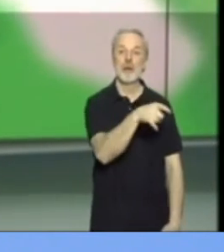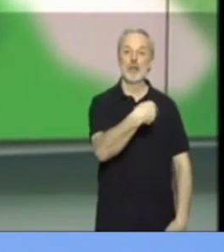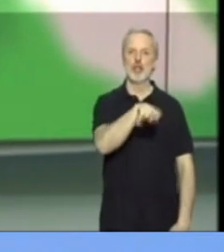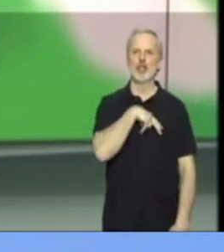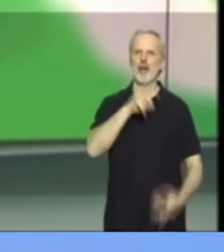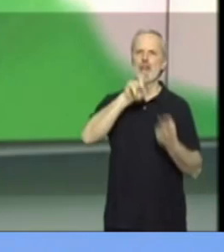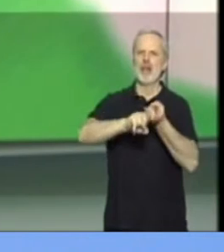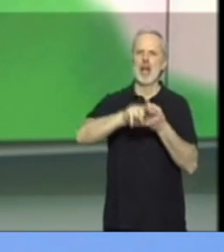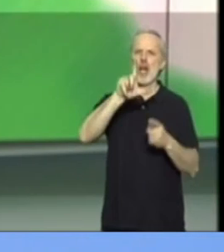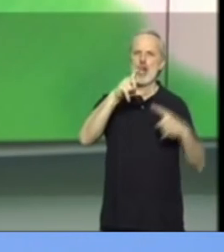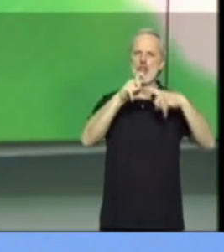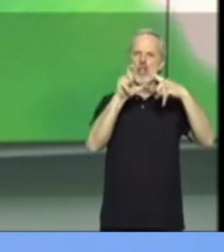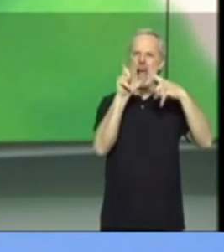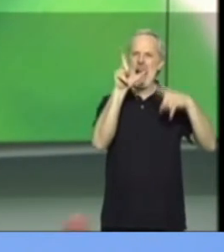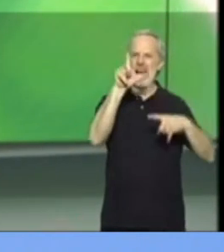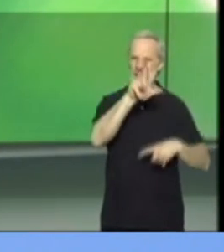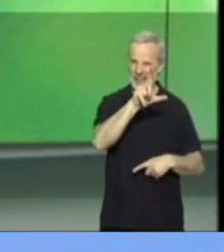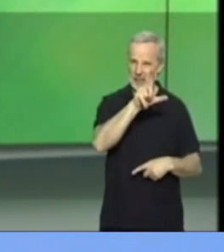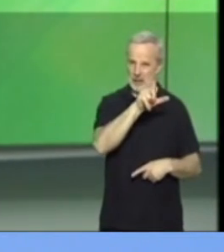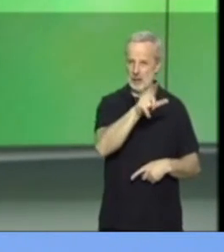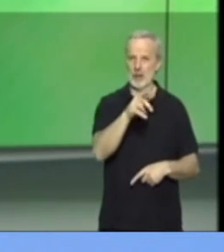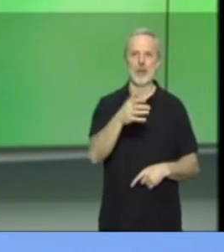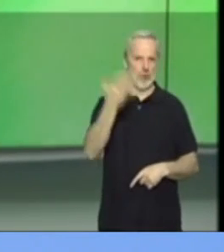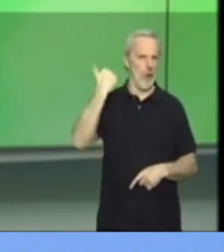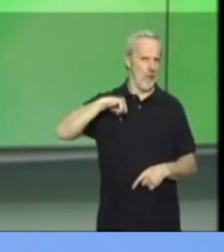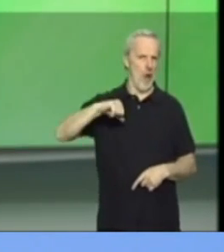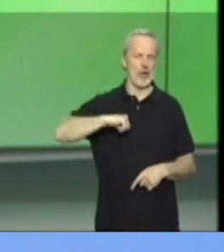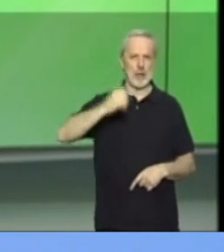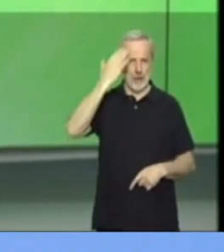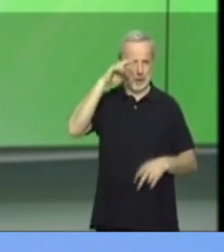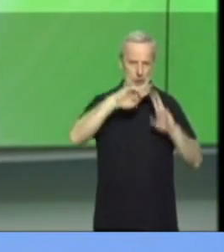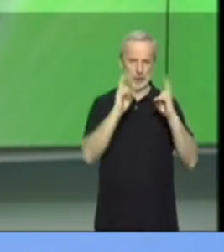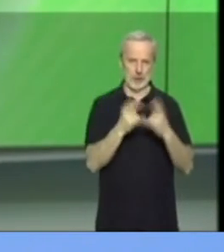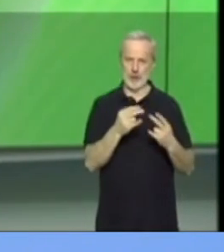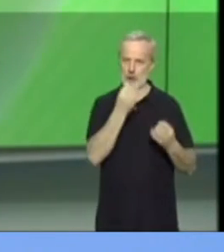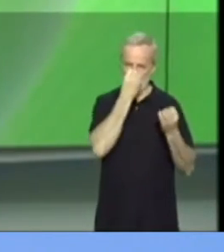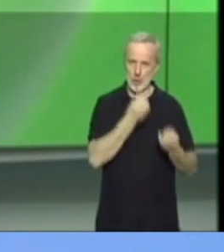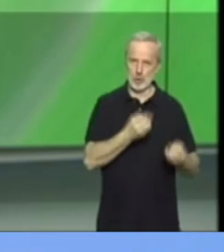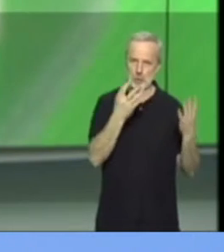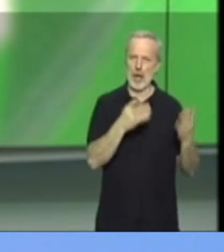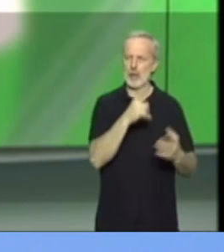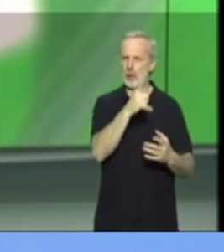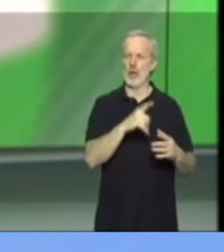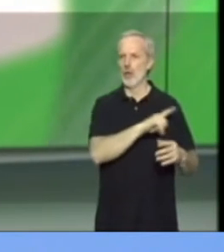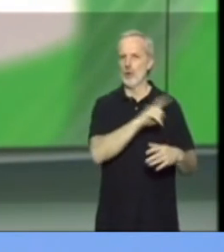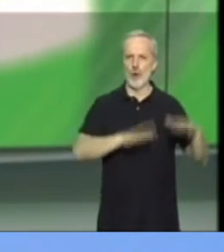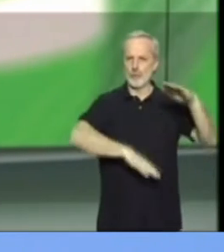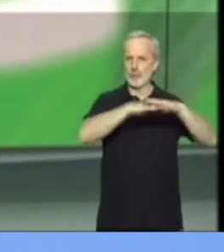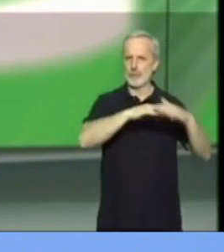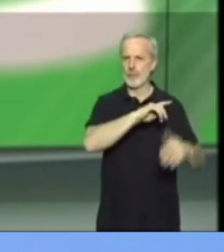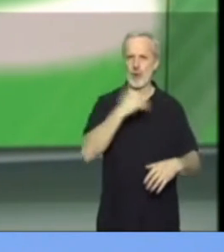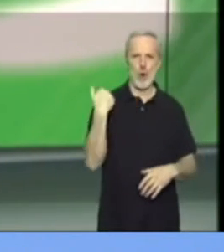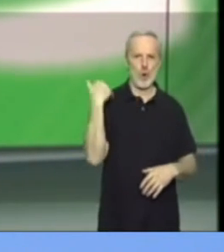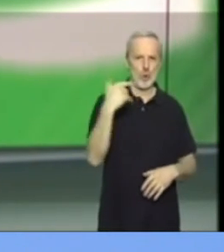Šlegl, úspěšný závodník týmu Klein Constantia z loňského mistrovství světa. A velká naděje právě v té kategorii do 23 let.